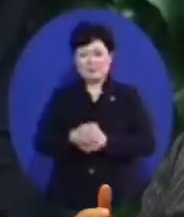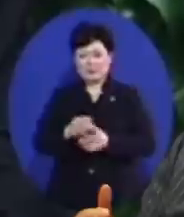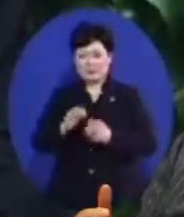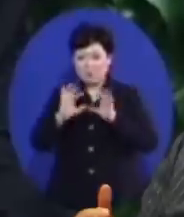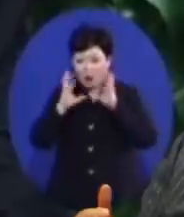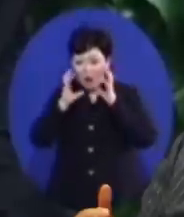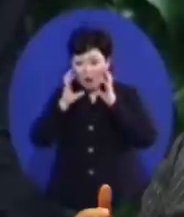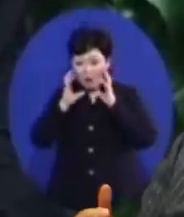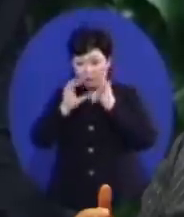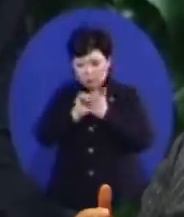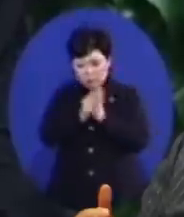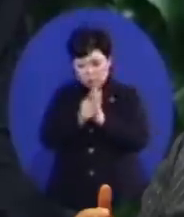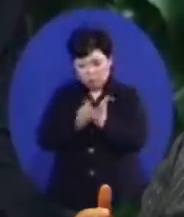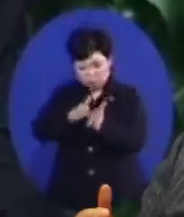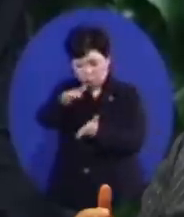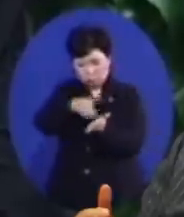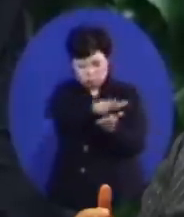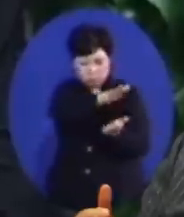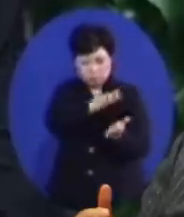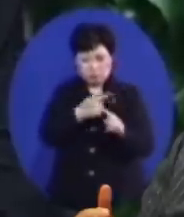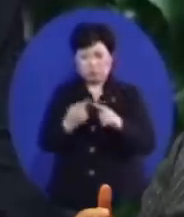쫓아버리는 것입니다.